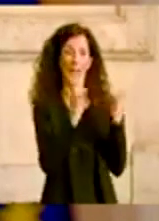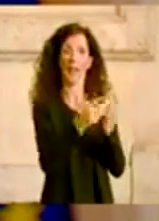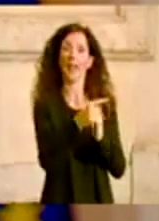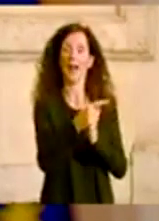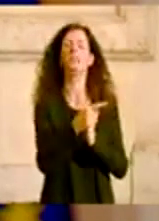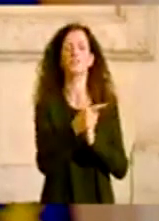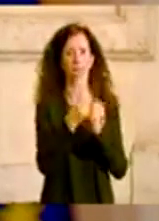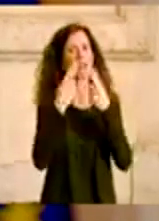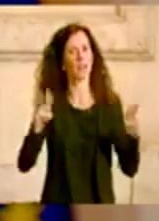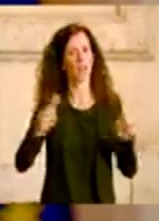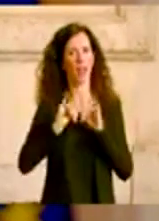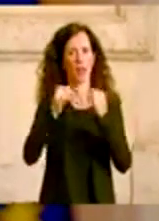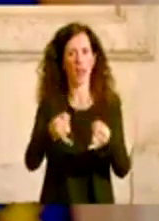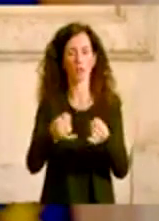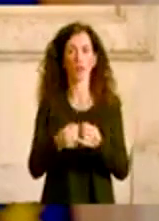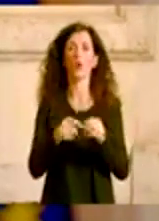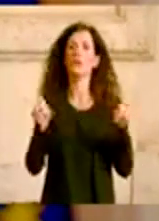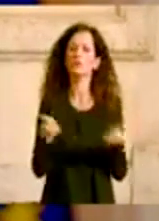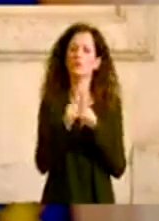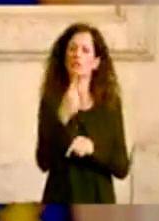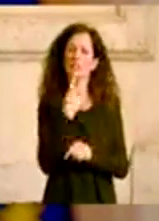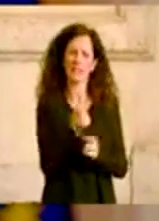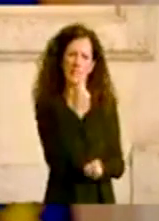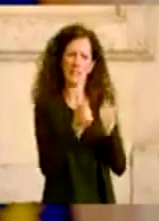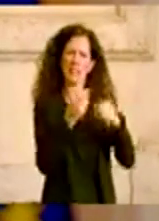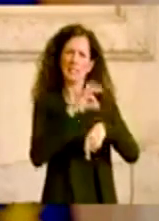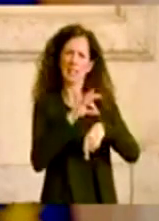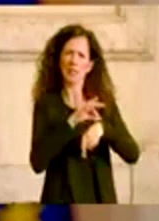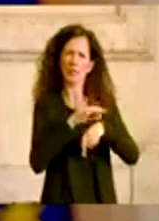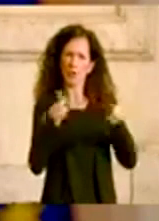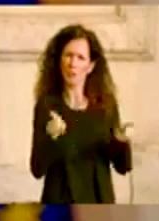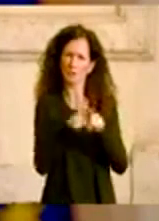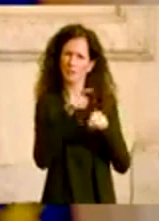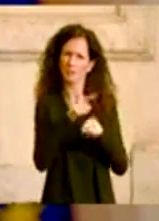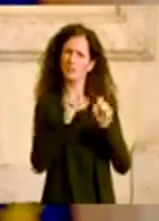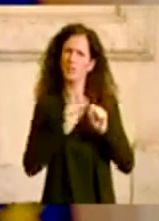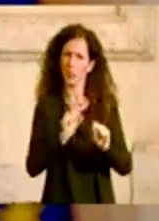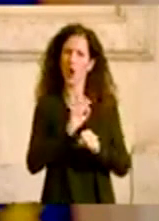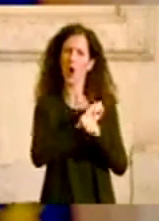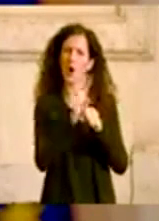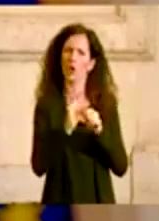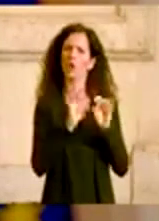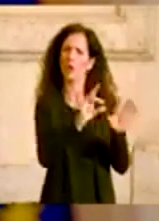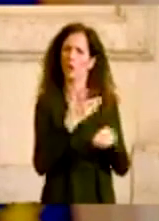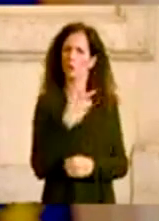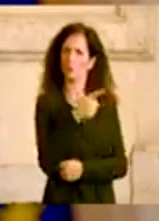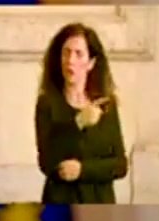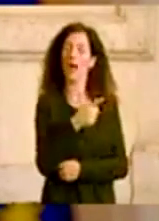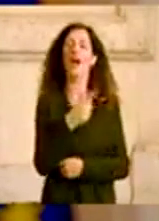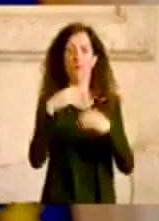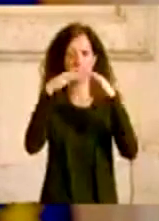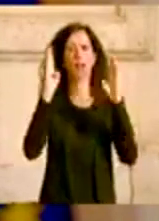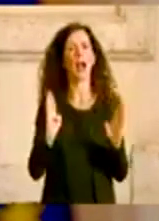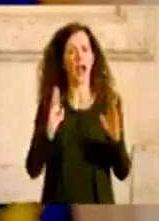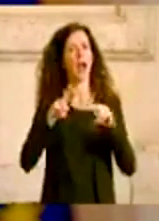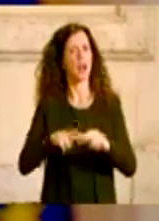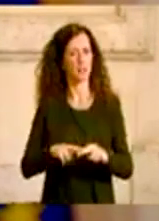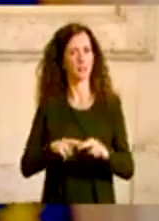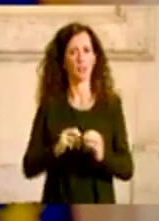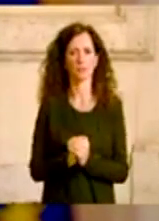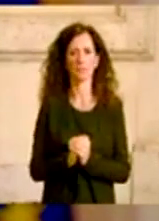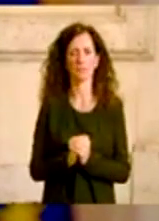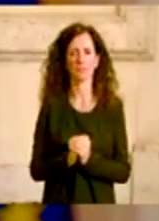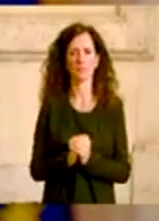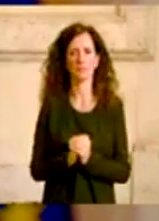per chi ha sintomi riconducibili al comet il 19 e dovrà rimanere a casa resta il